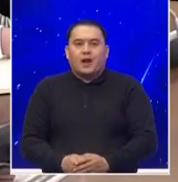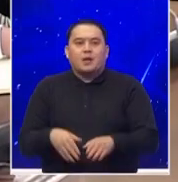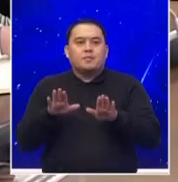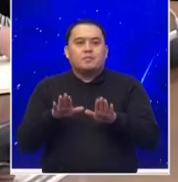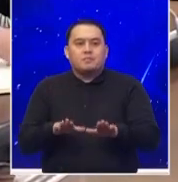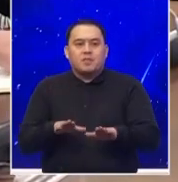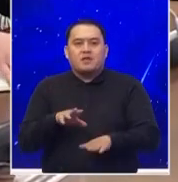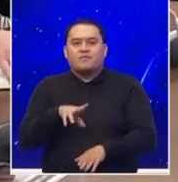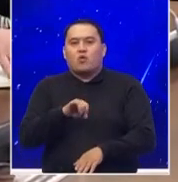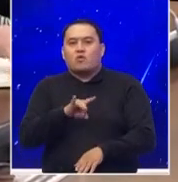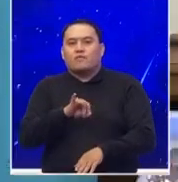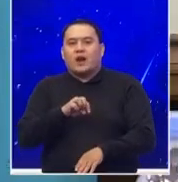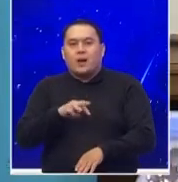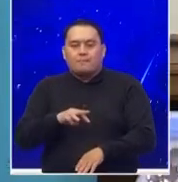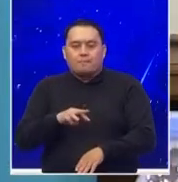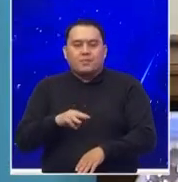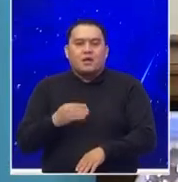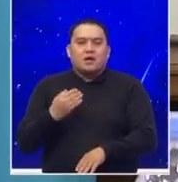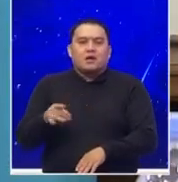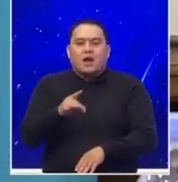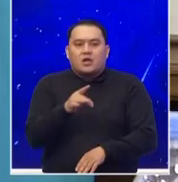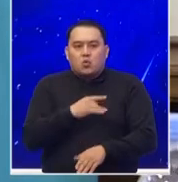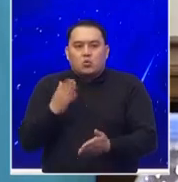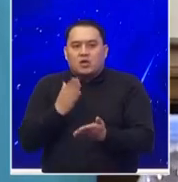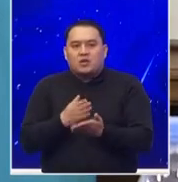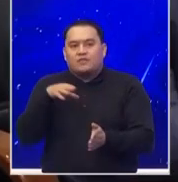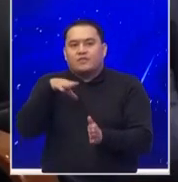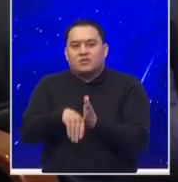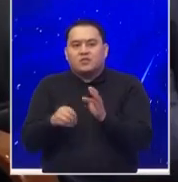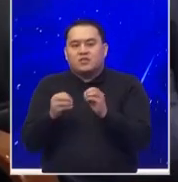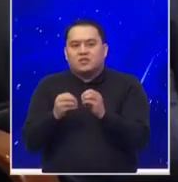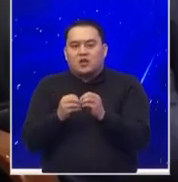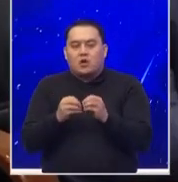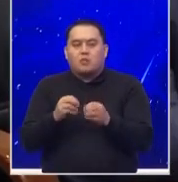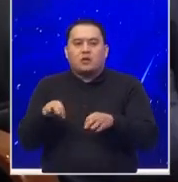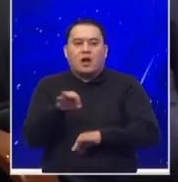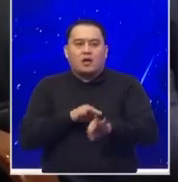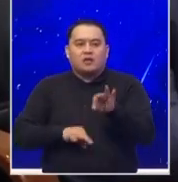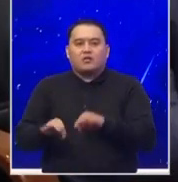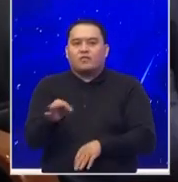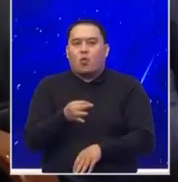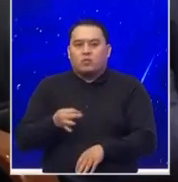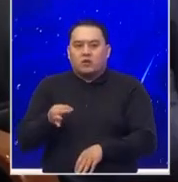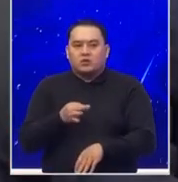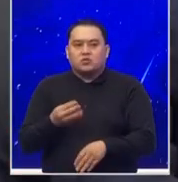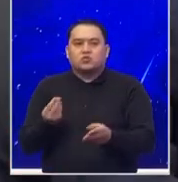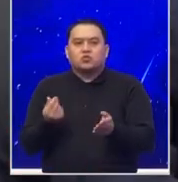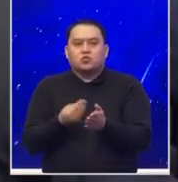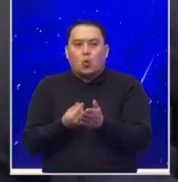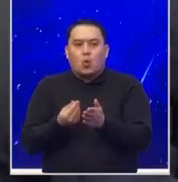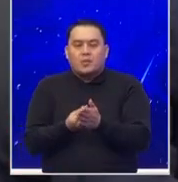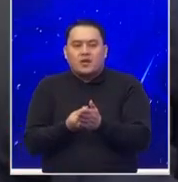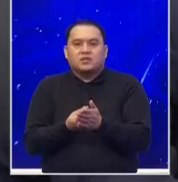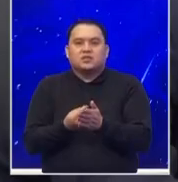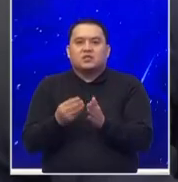Месторождение вольфрамовых руд Багуты в Енбекши-Казахском районе также вошло в десятку самых ожидаемых проектов области. Стоимость ТО ЖТСУ